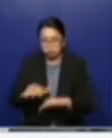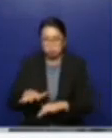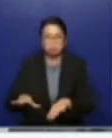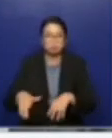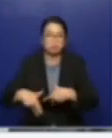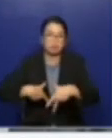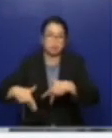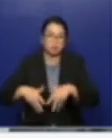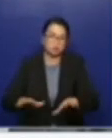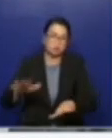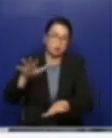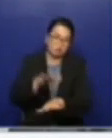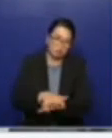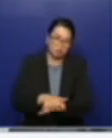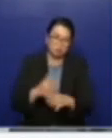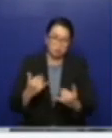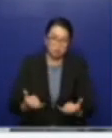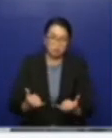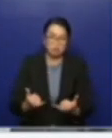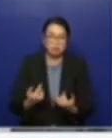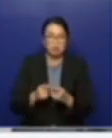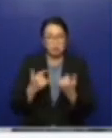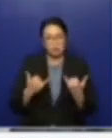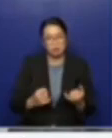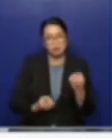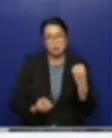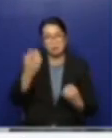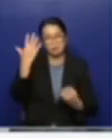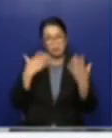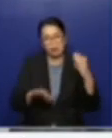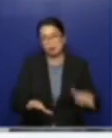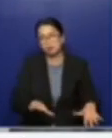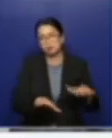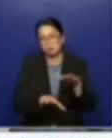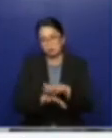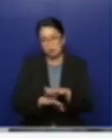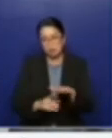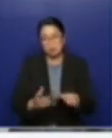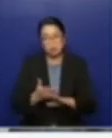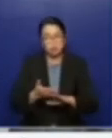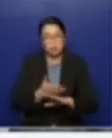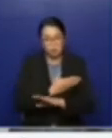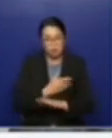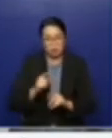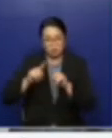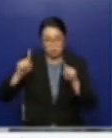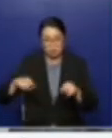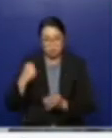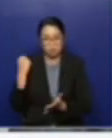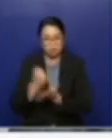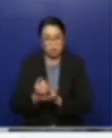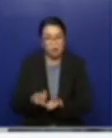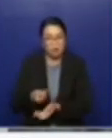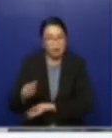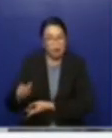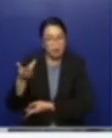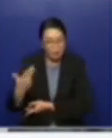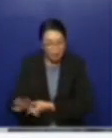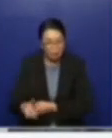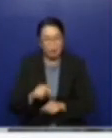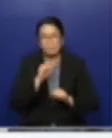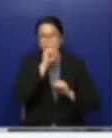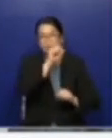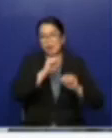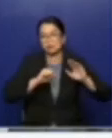ะครับบุกรุกที่ของประชาชนที่ได้กรรมสิทธิ์ไปเรียบร้อยแล้ว ท่านประธานที่เคารพครับผมจะเห็นให้ชี้ให้